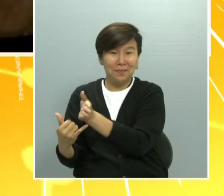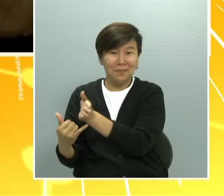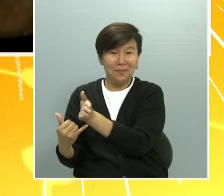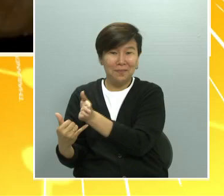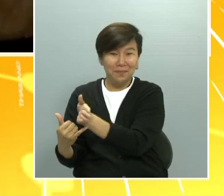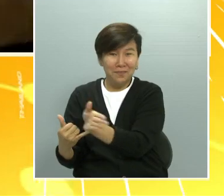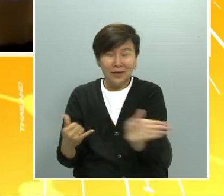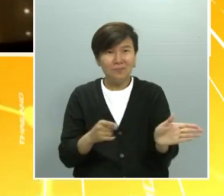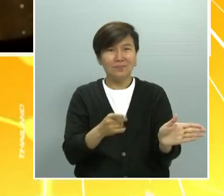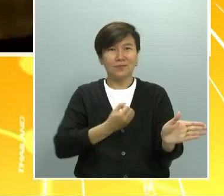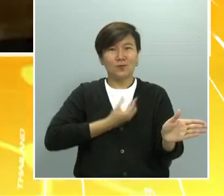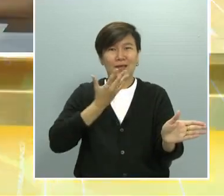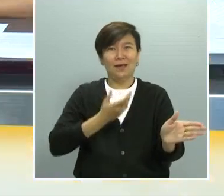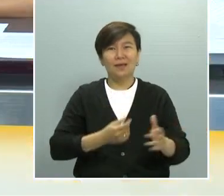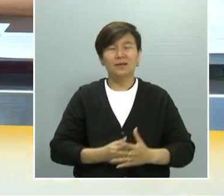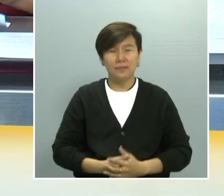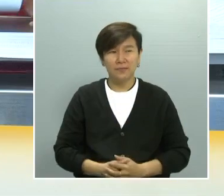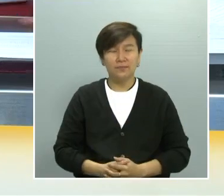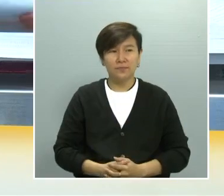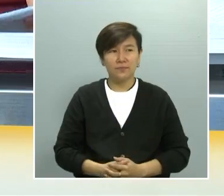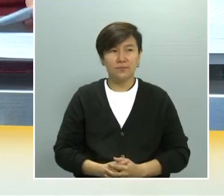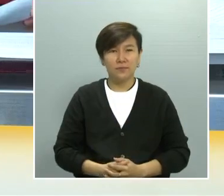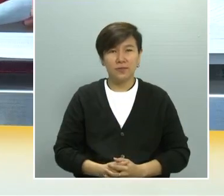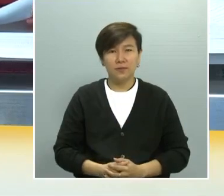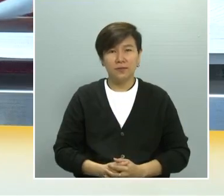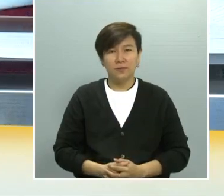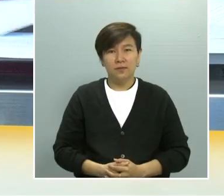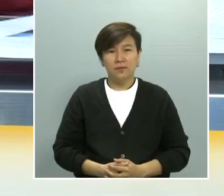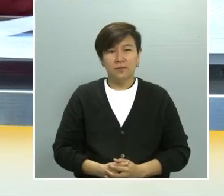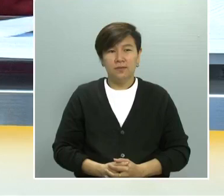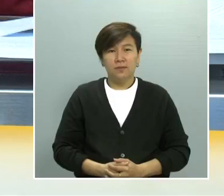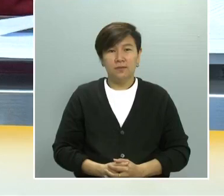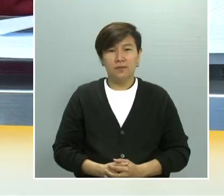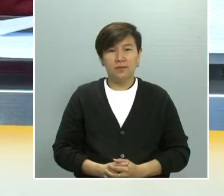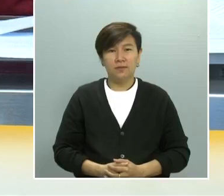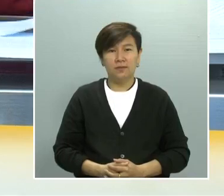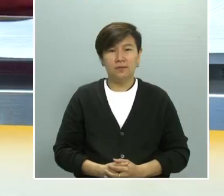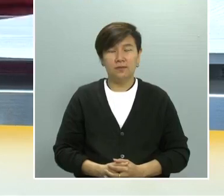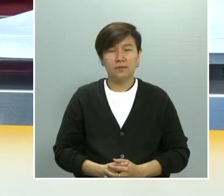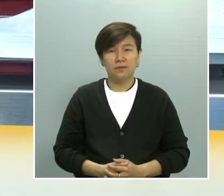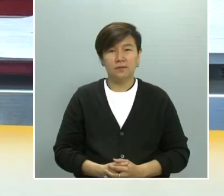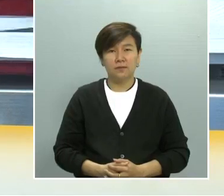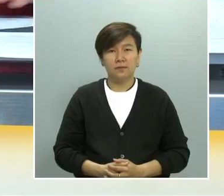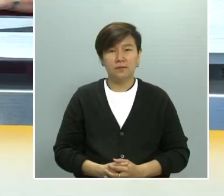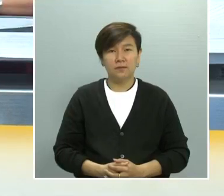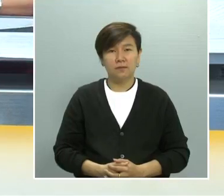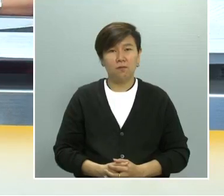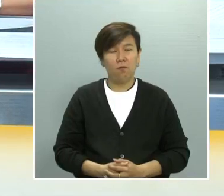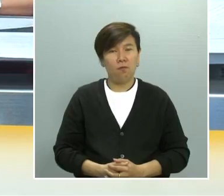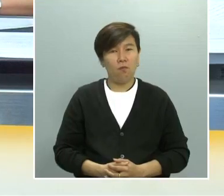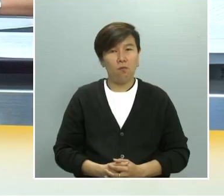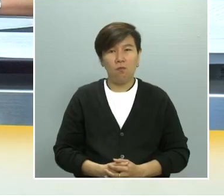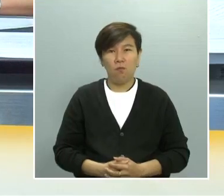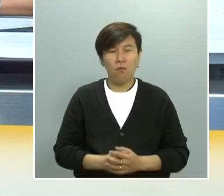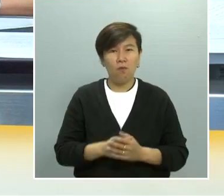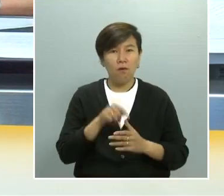ท่านผู้ชมฮะส่วนภาพนี้ครับท่านผู้ชมมีกลายเป็นเรื่องที่เป็นไวรัลในทวิตเตอร์สาว